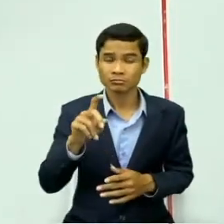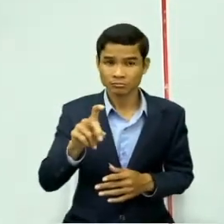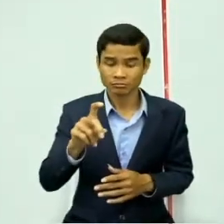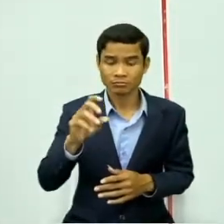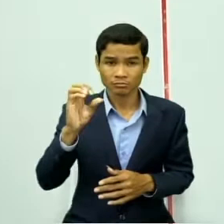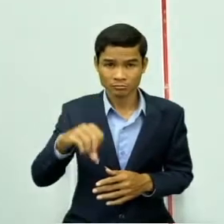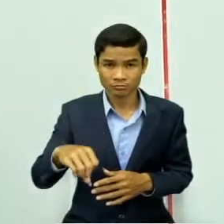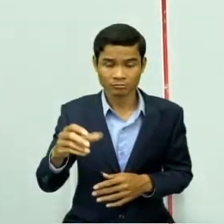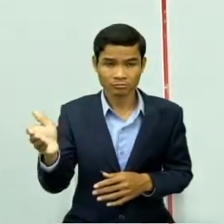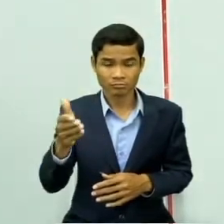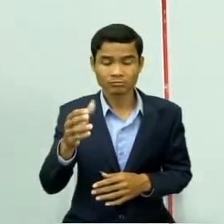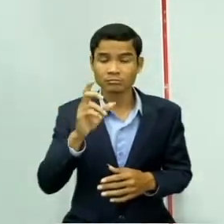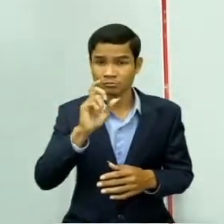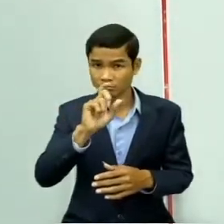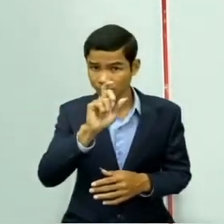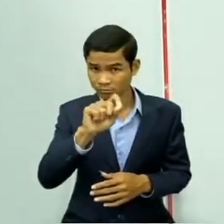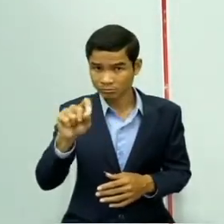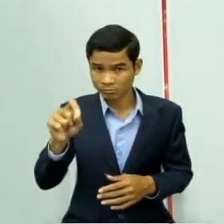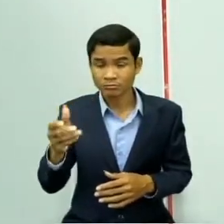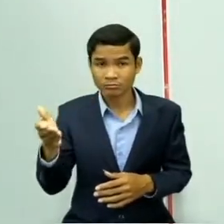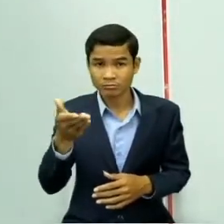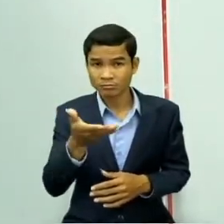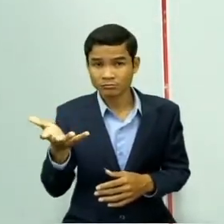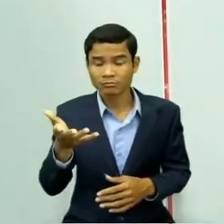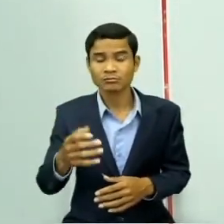con chăm mơ ca sơ xế. Phlờ.